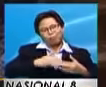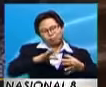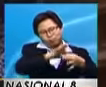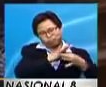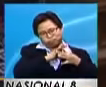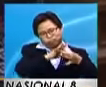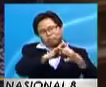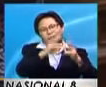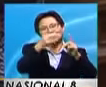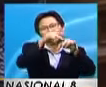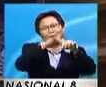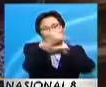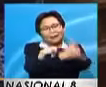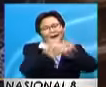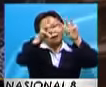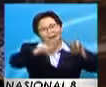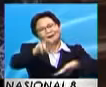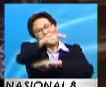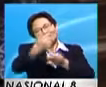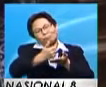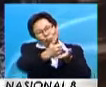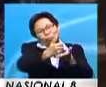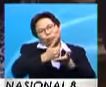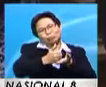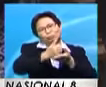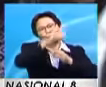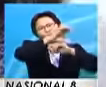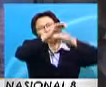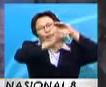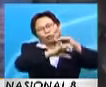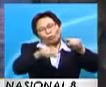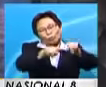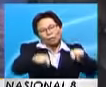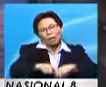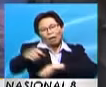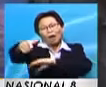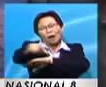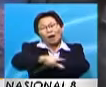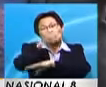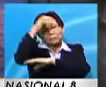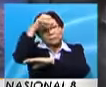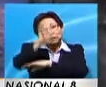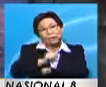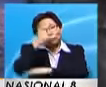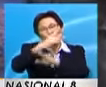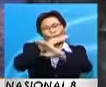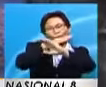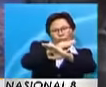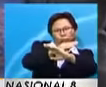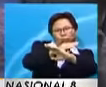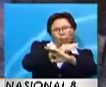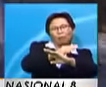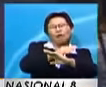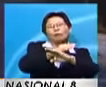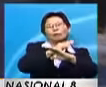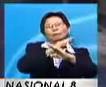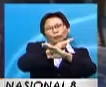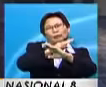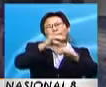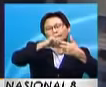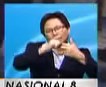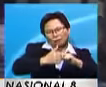kerjasama kepada negara ASEAN lain dalam isu tuntutan berpindah ke atas wilayah di Laut Cina Selatan bagi mengelakkan sebarang masalah